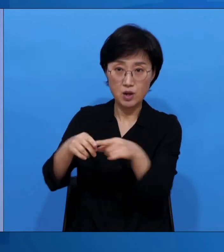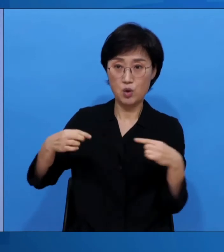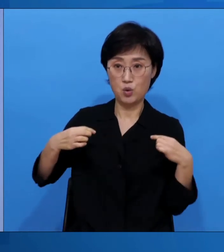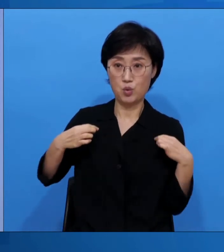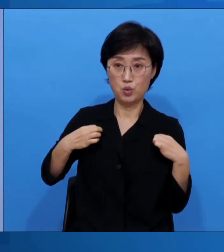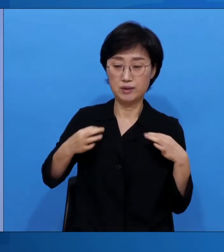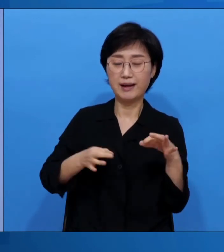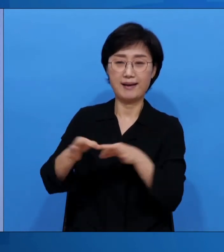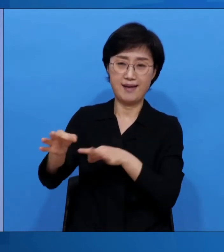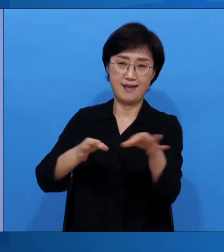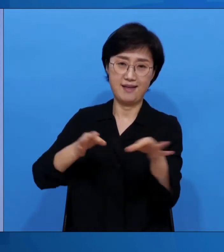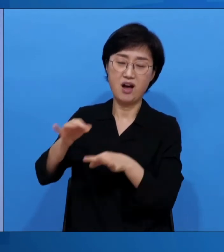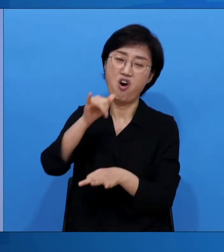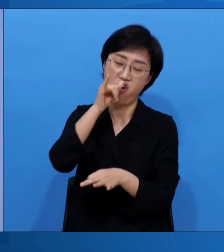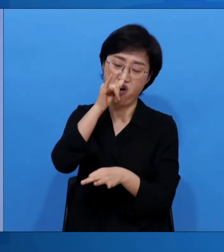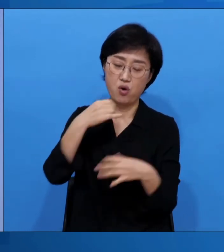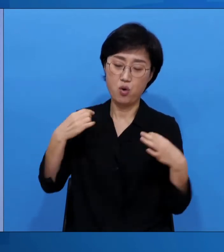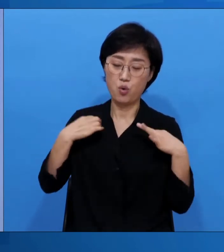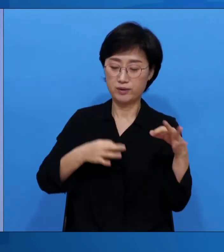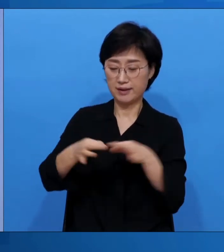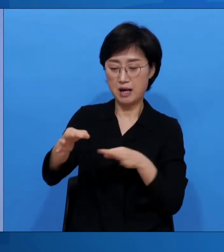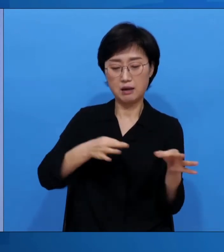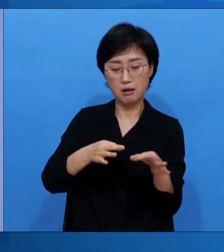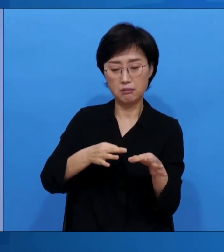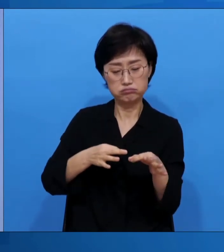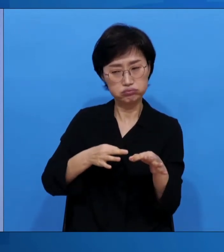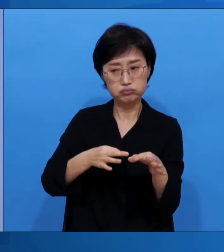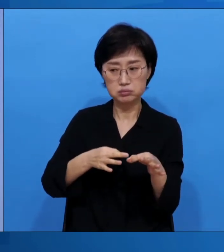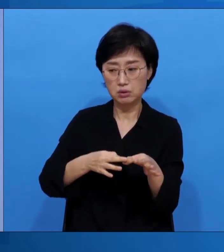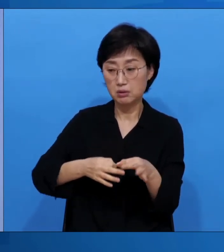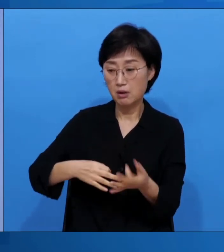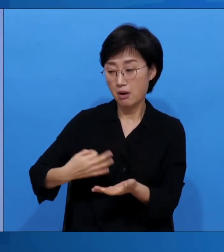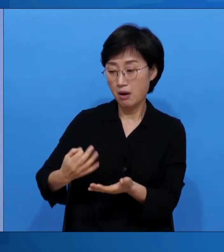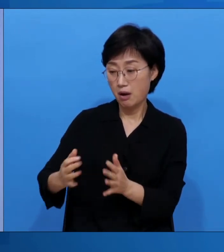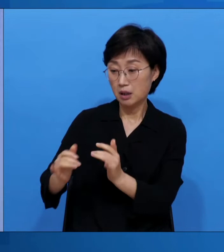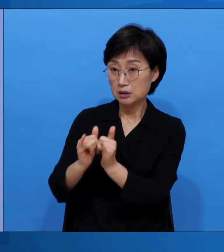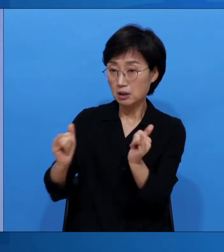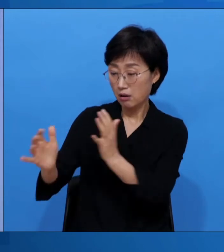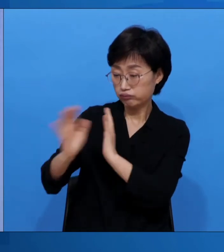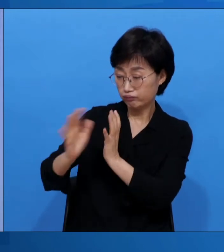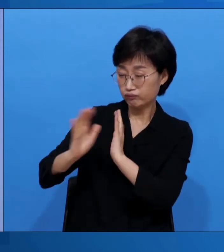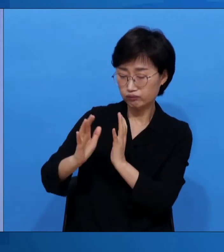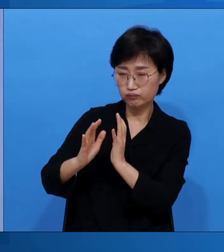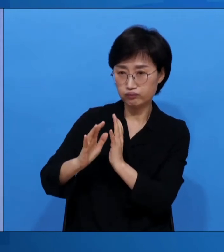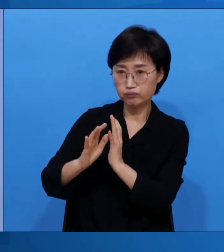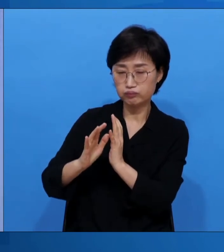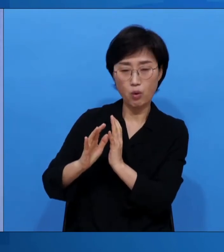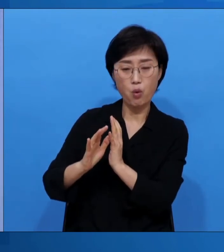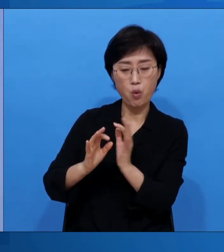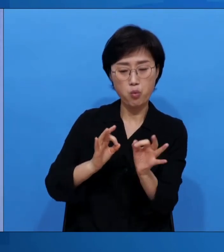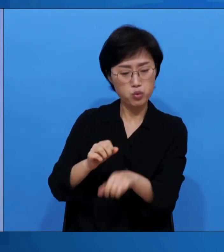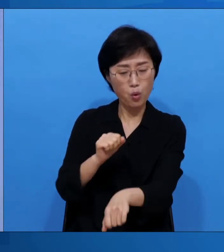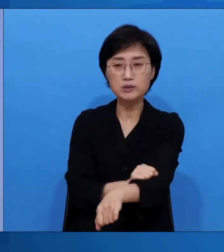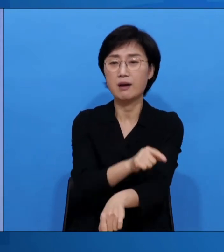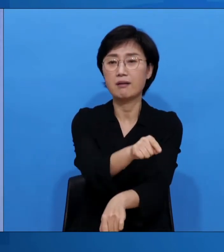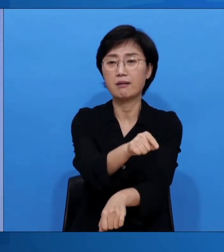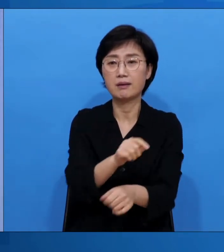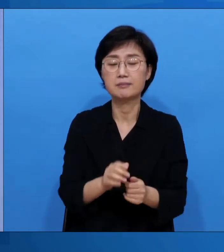4개라. And then he does his business with his siblings, and even there's 4 main stores that he has just in Busan. 이